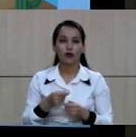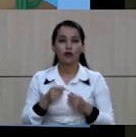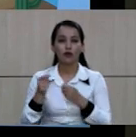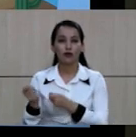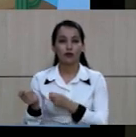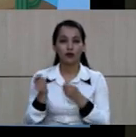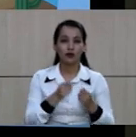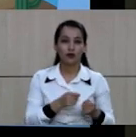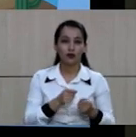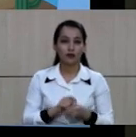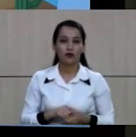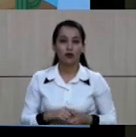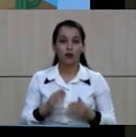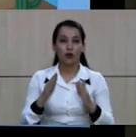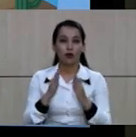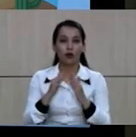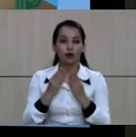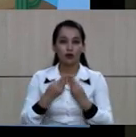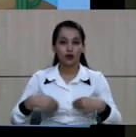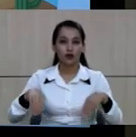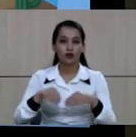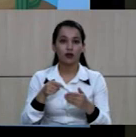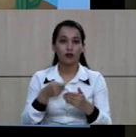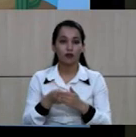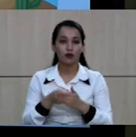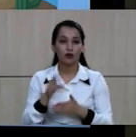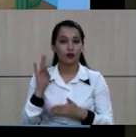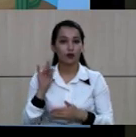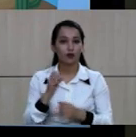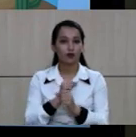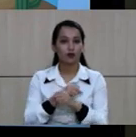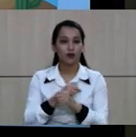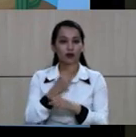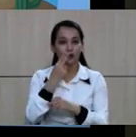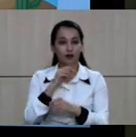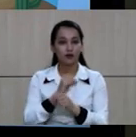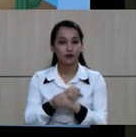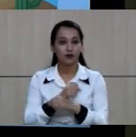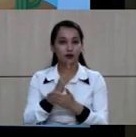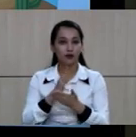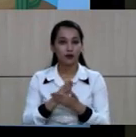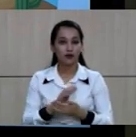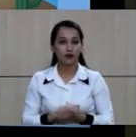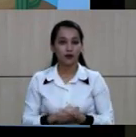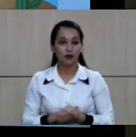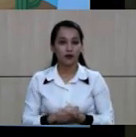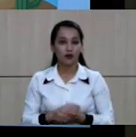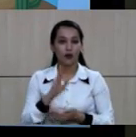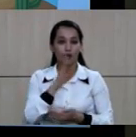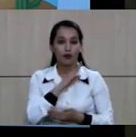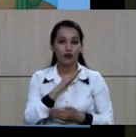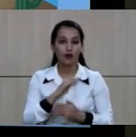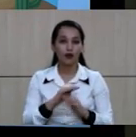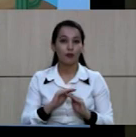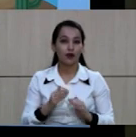o'zini ro'zg'orini boqadi. Lekin tuyaning kichkina butalog'i bor. Go'yoki onalar bolalarini qanchalik sevsa, tuya